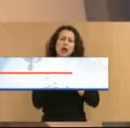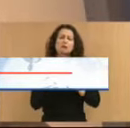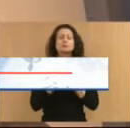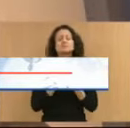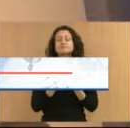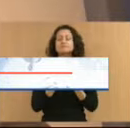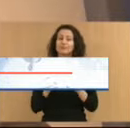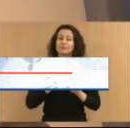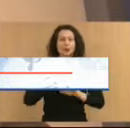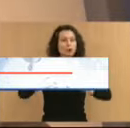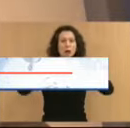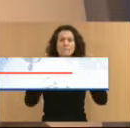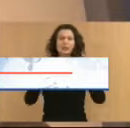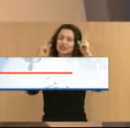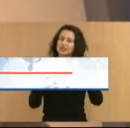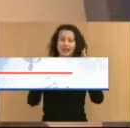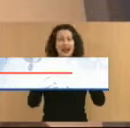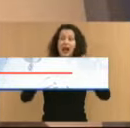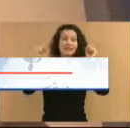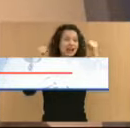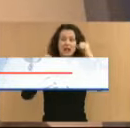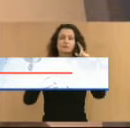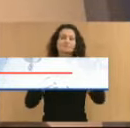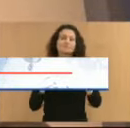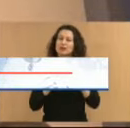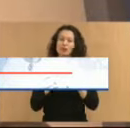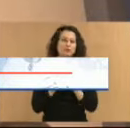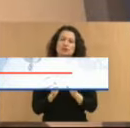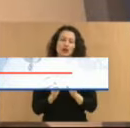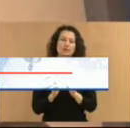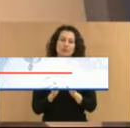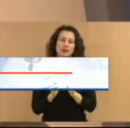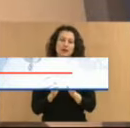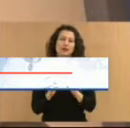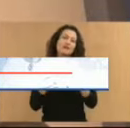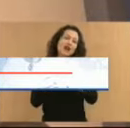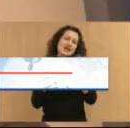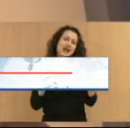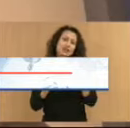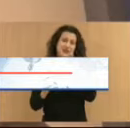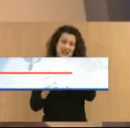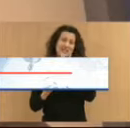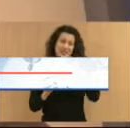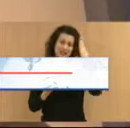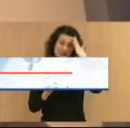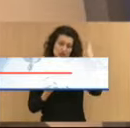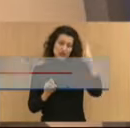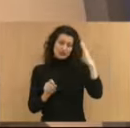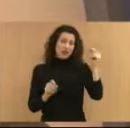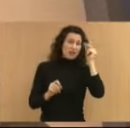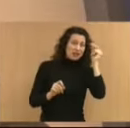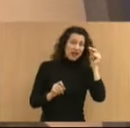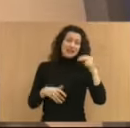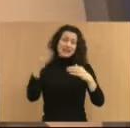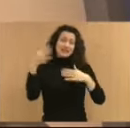бързи решения не биха могли да бъдат очаквани. Това е и ясно според мен на двете страни, защото бързите